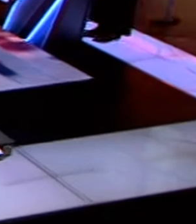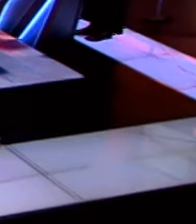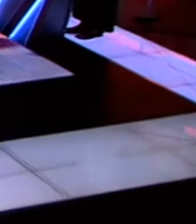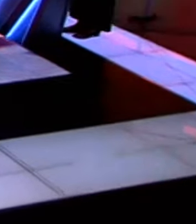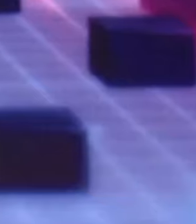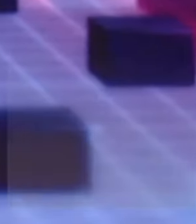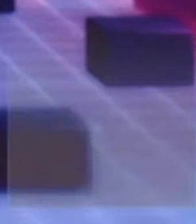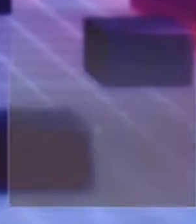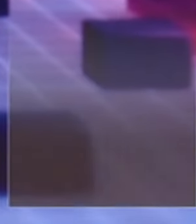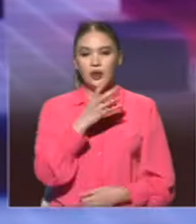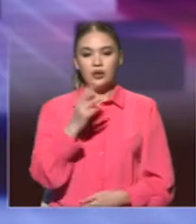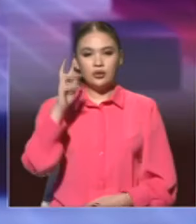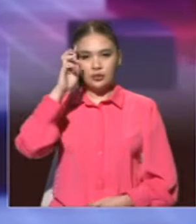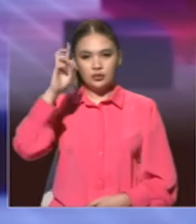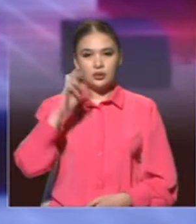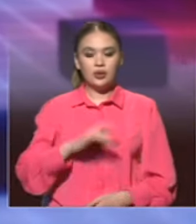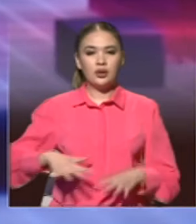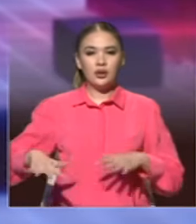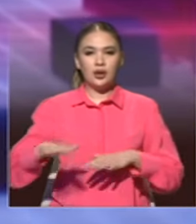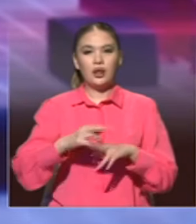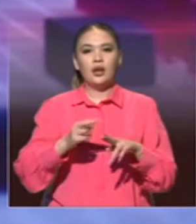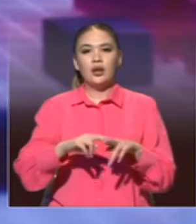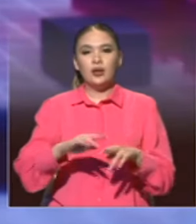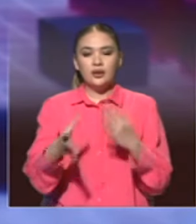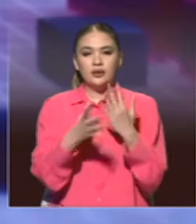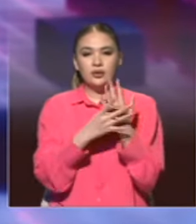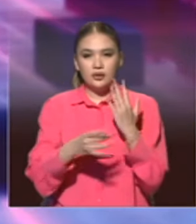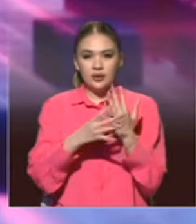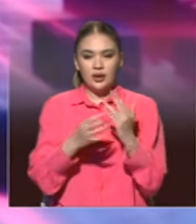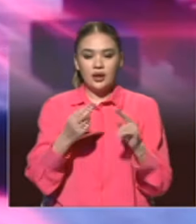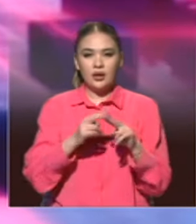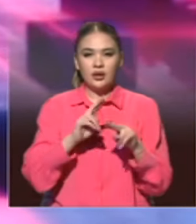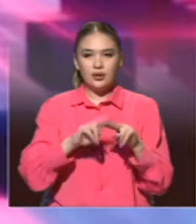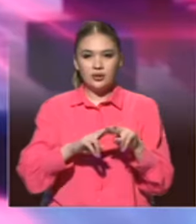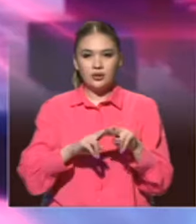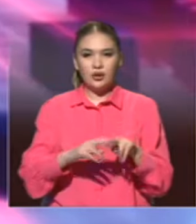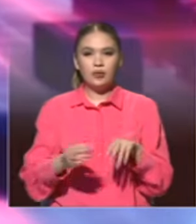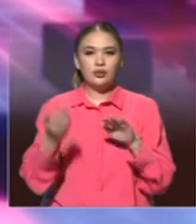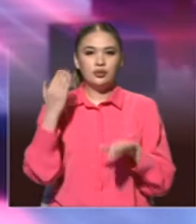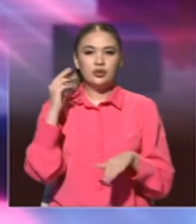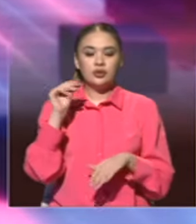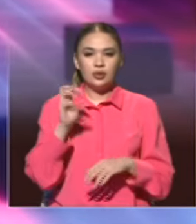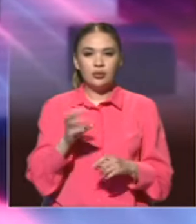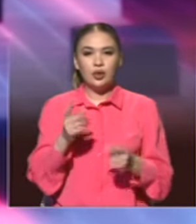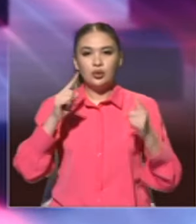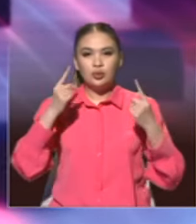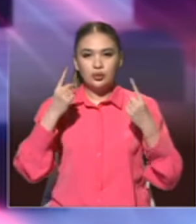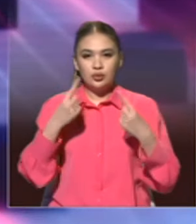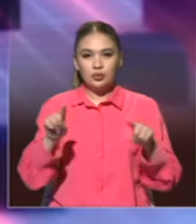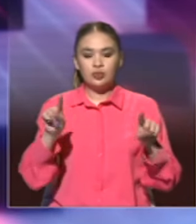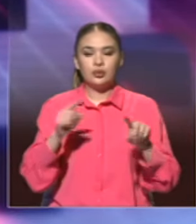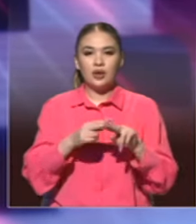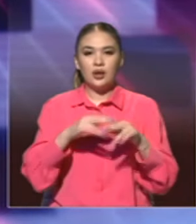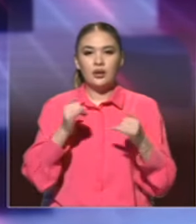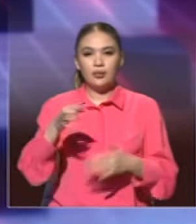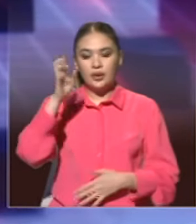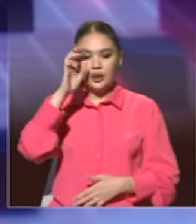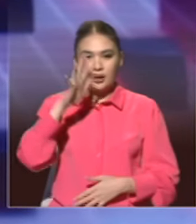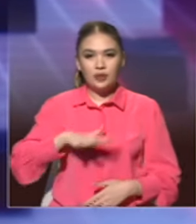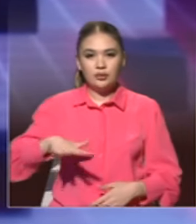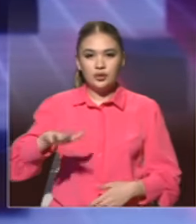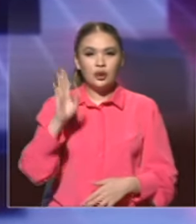Дәл қазір елімізде ұлттық бірыңғай тестілеу кешені жүргізіліп жатыр. Негізінен бұл тест бұрынғысына қарағанда өзгеше. Неге десеңіздер, еліміздің 10 аймағын су